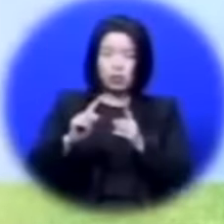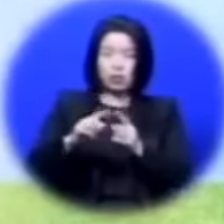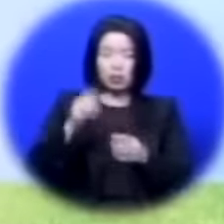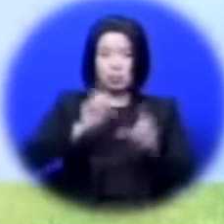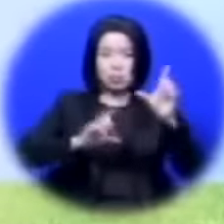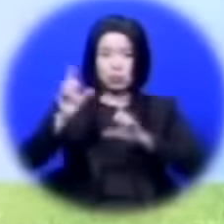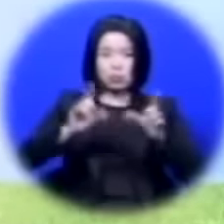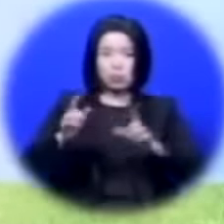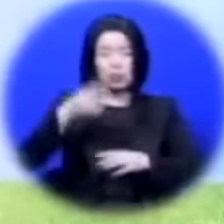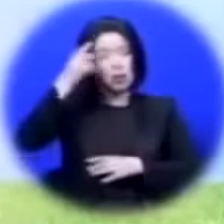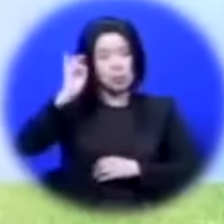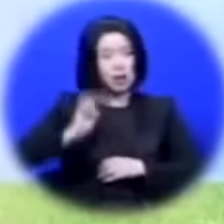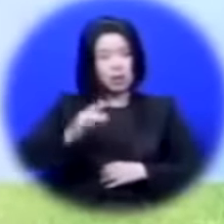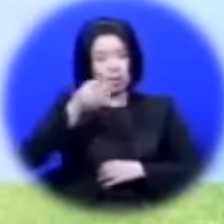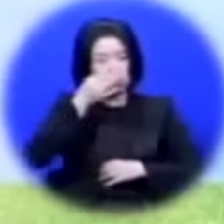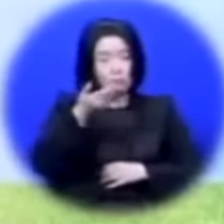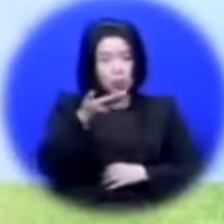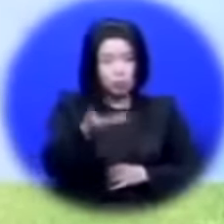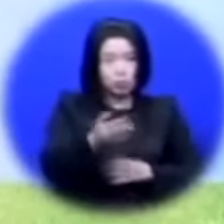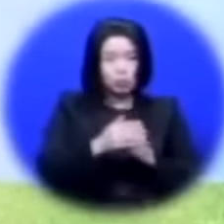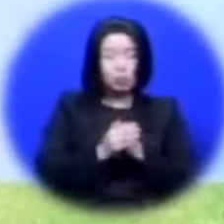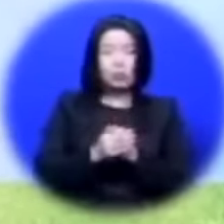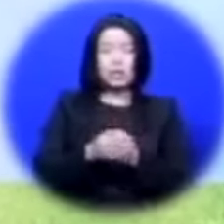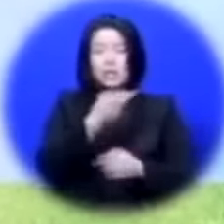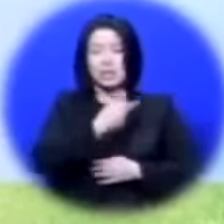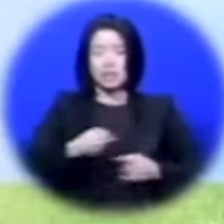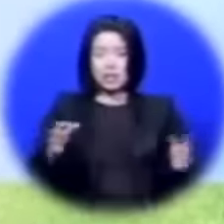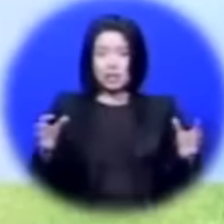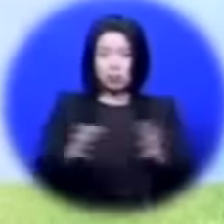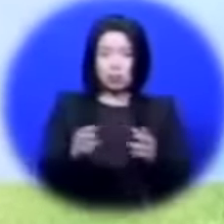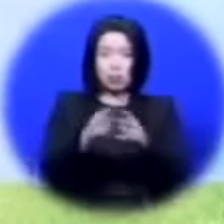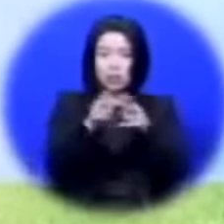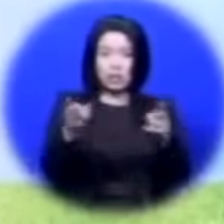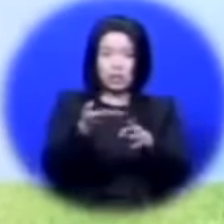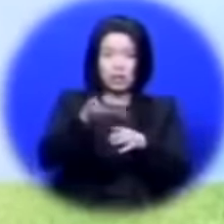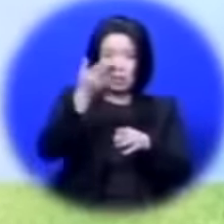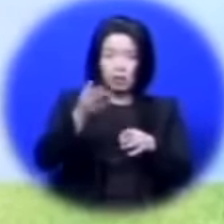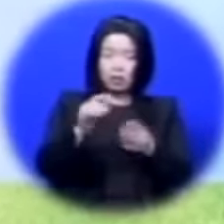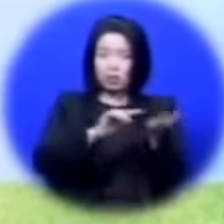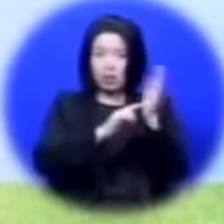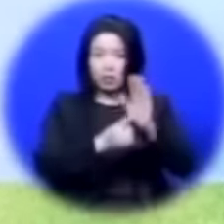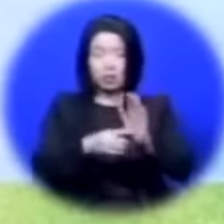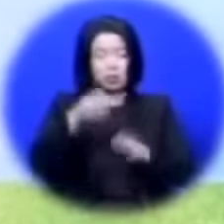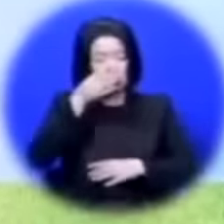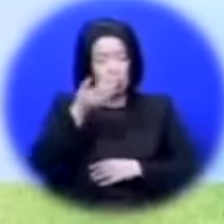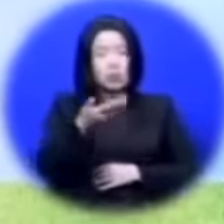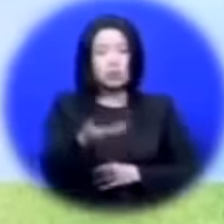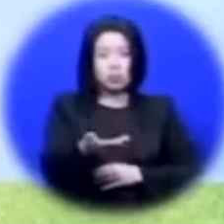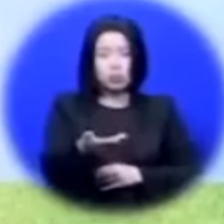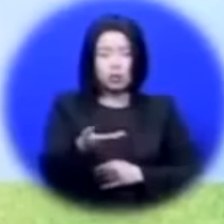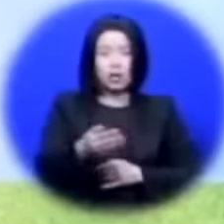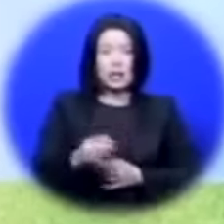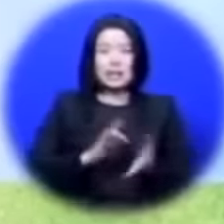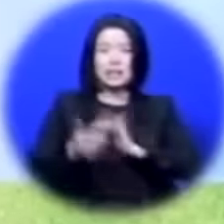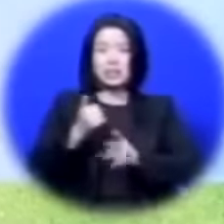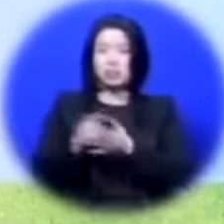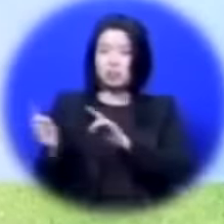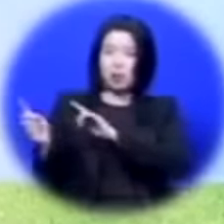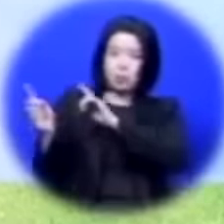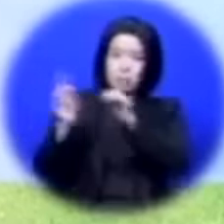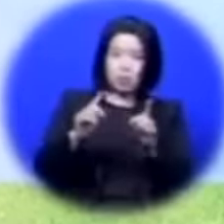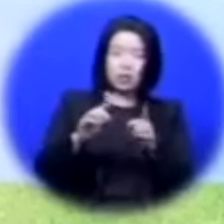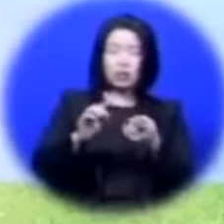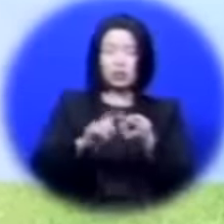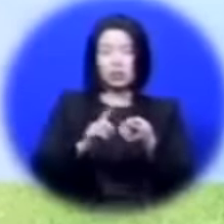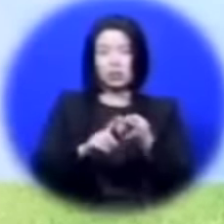보여주시고 그리고 제자들이 모여 있는 다락방에 나타나셔서 보여 주시면서 예수님이 부활하셨다는 것을